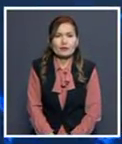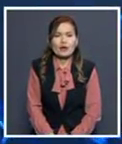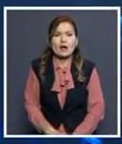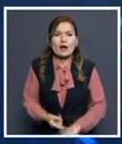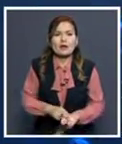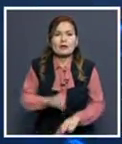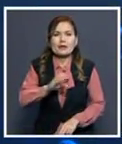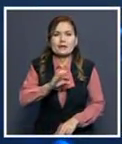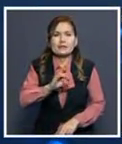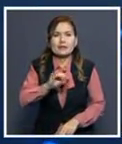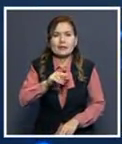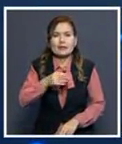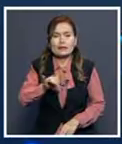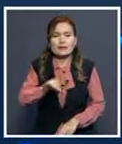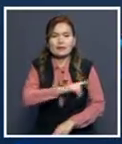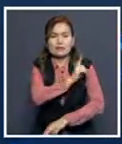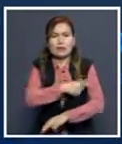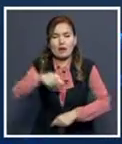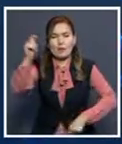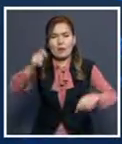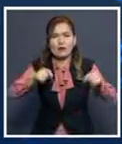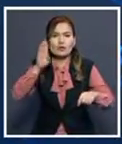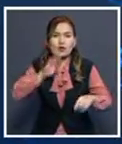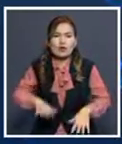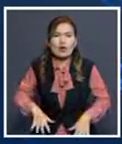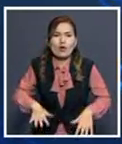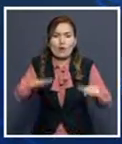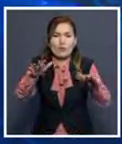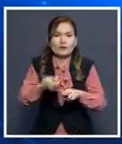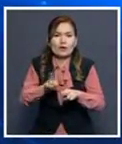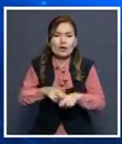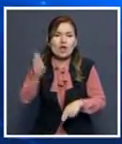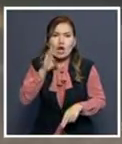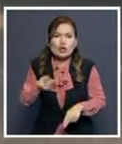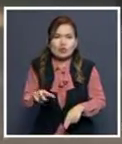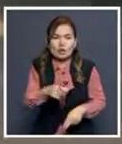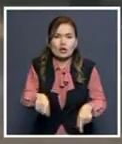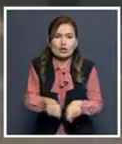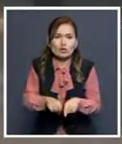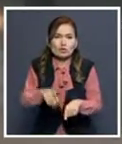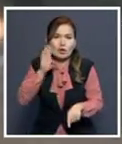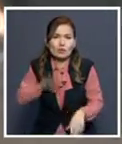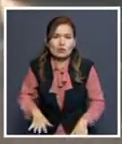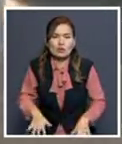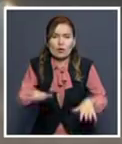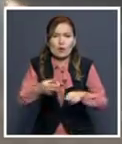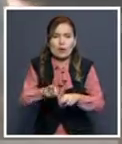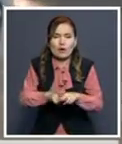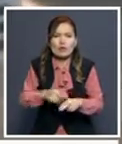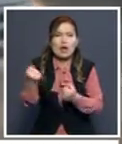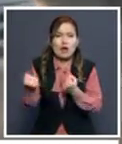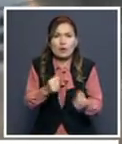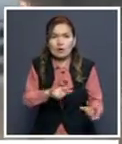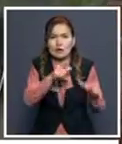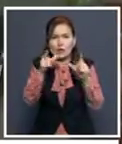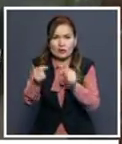Австралияның Сиднейінде толассы жаңбырдың соңы алапат тасқынға ұласты. Көшелер өзенге айналғандықтан жаяу жүргіншілер діттеген жеріне дер кезінде жете